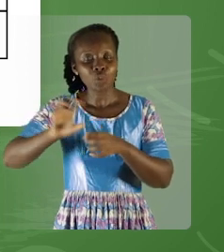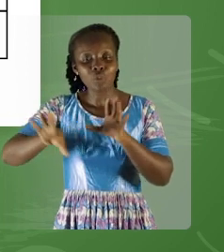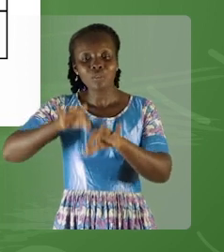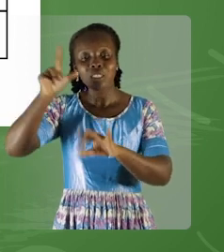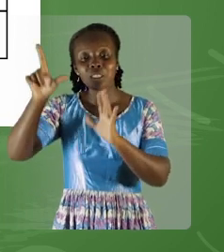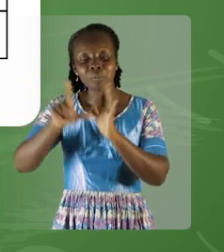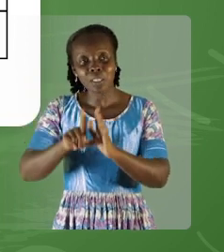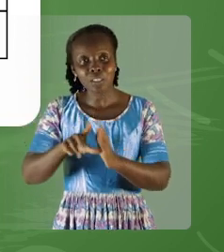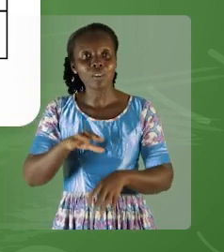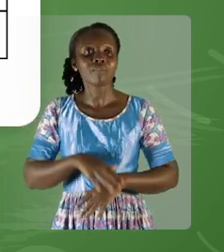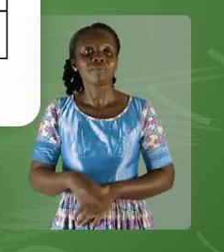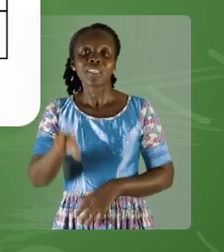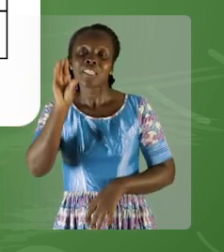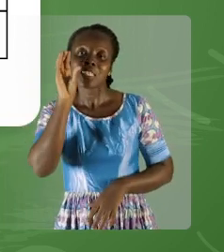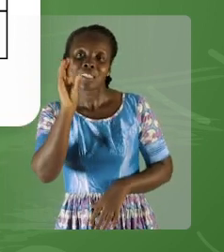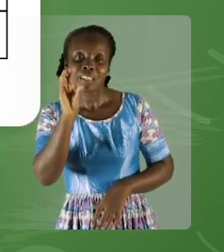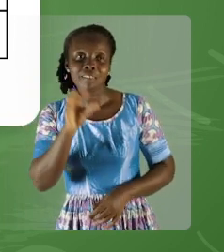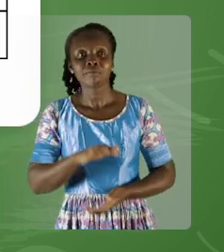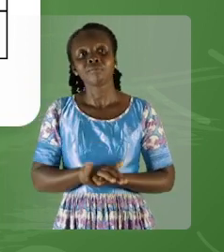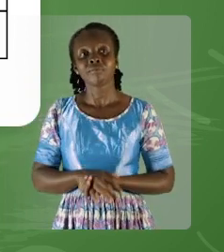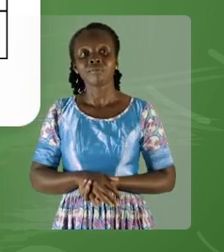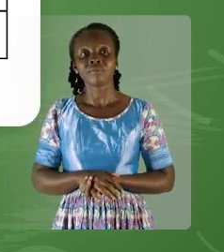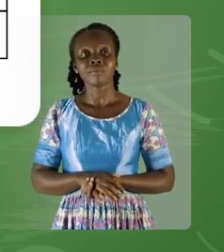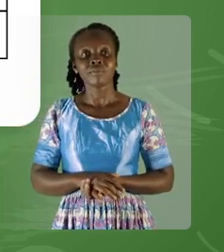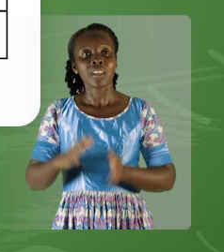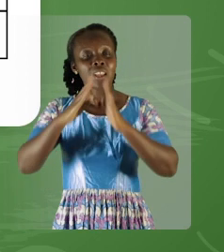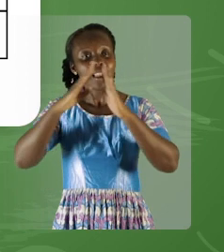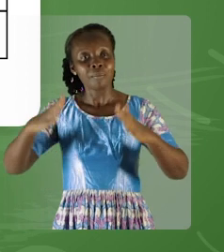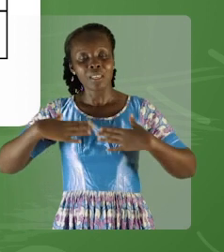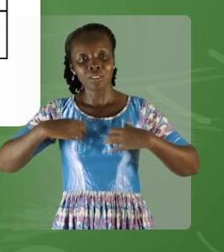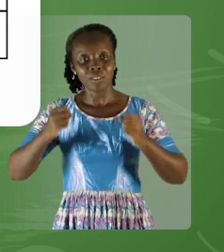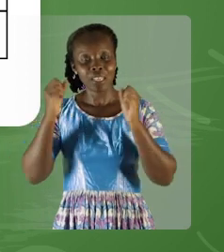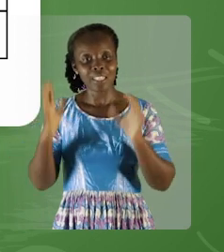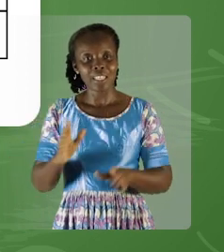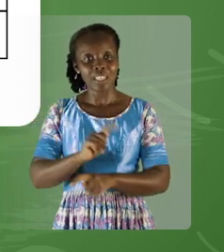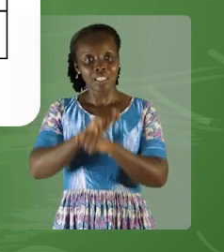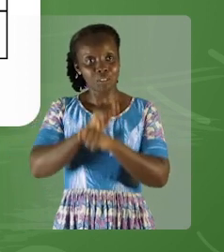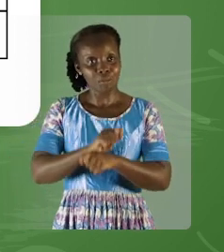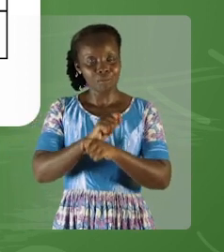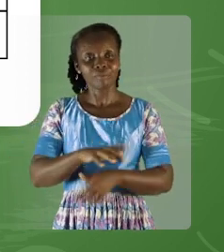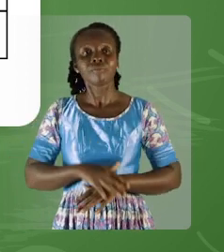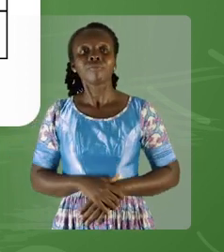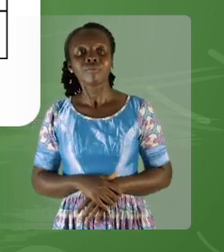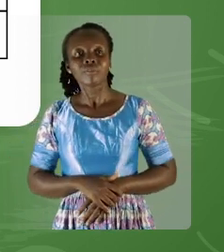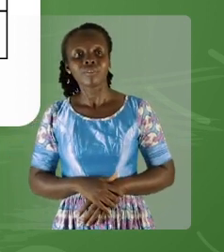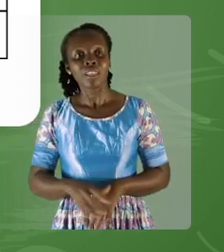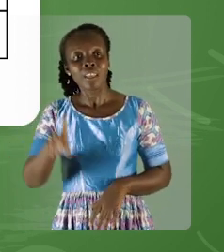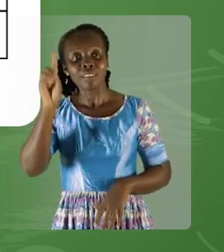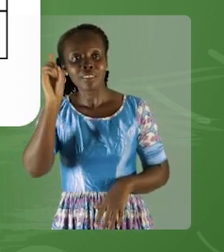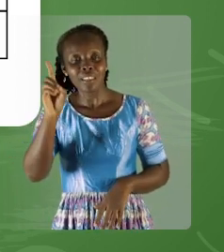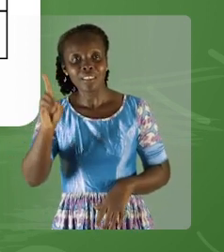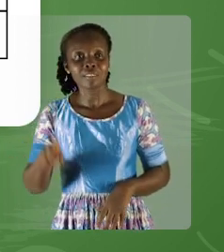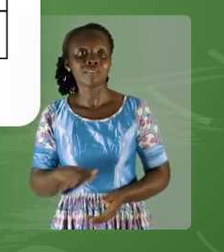des soins spirituels. Petit c, la maison des guérisseurs. Petit